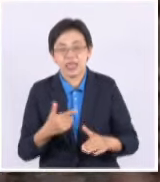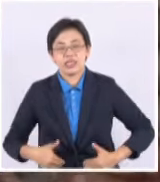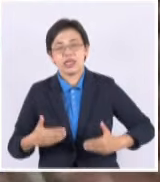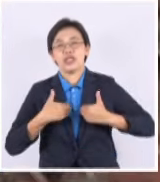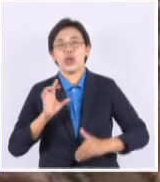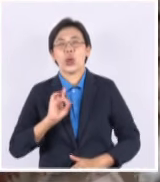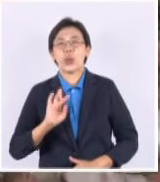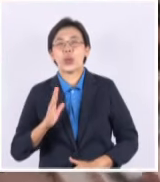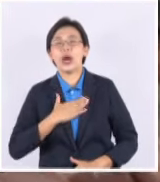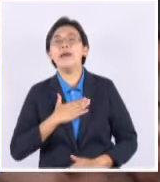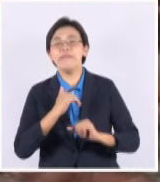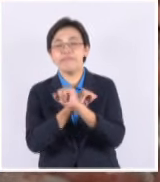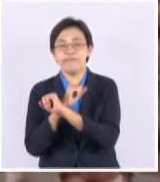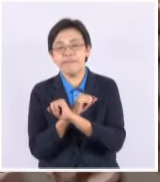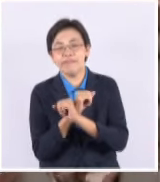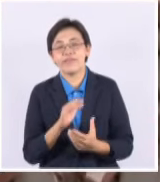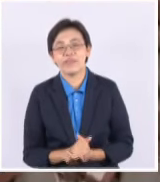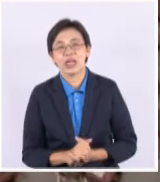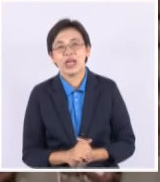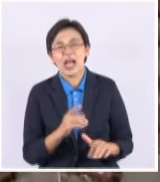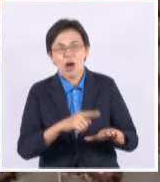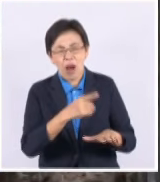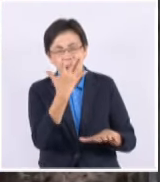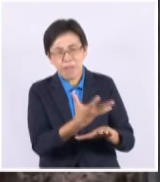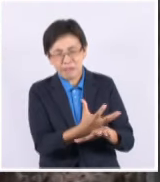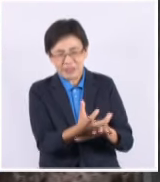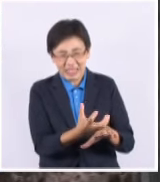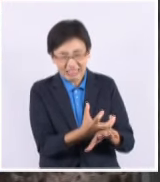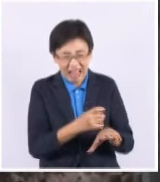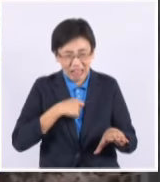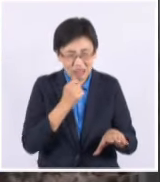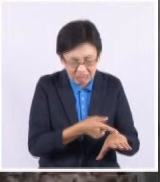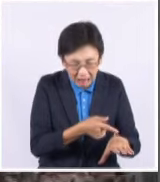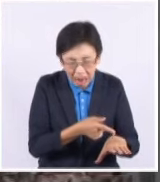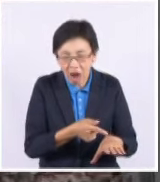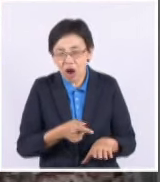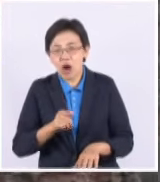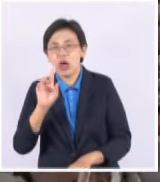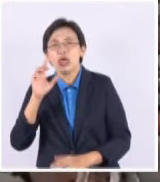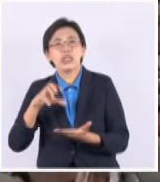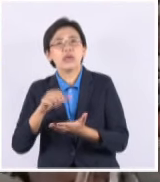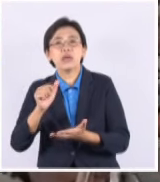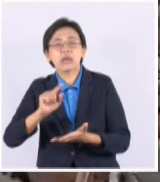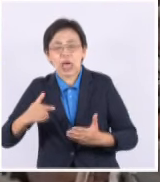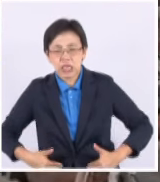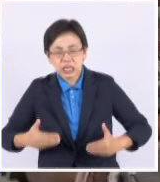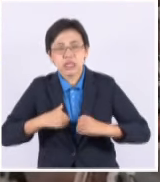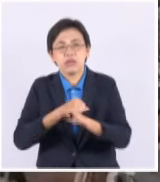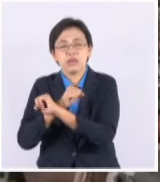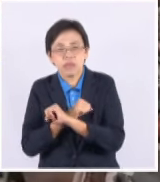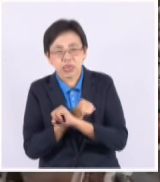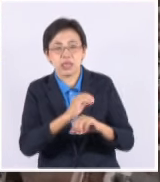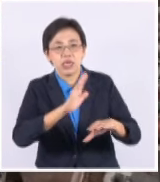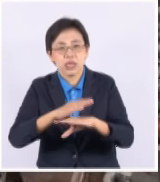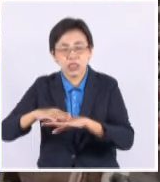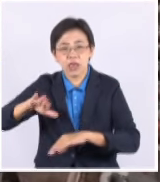ภัยนี่นะฮะคือบอกว่าบนความโชคร้ายมันมีความโชคดีว่าอย่างนั้นนี่นะครับทีนี้คุณ อนุชายังฝากเตือนเป็นอุทาหร